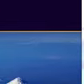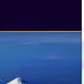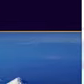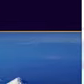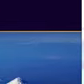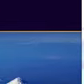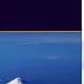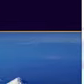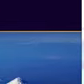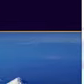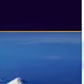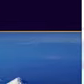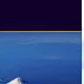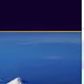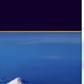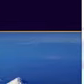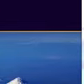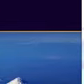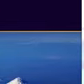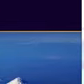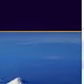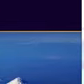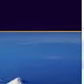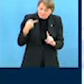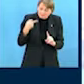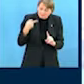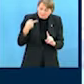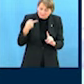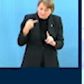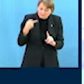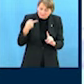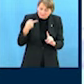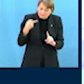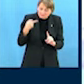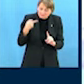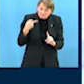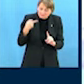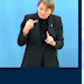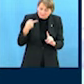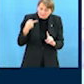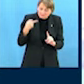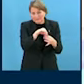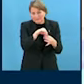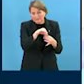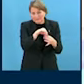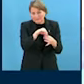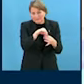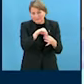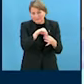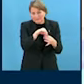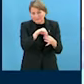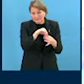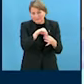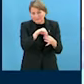Արևմտյան Հայաստանի պետական հեռուստական ջրի հերթական թողարկումն է բարևձեզի Արևմտյան Հայաստանի հայերու քնի խորհրդարան մարդու